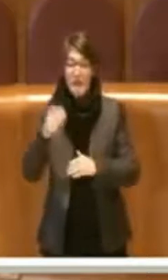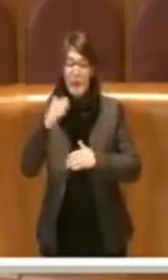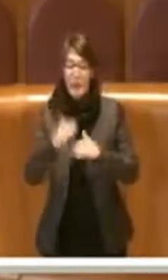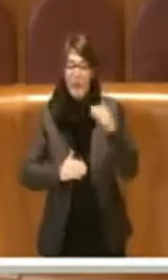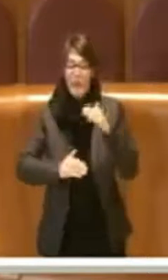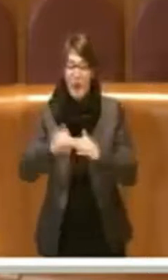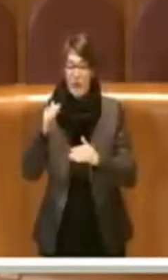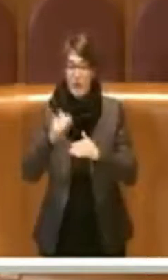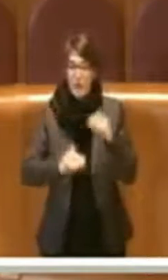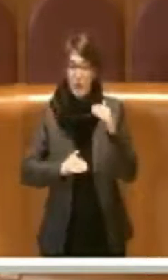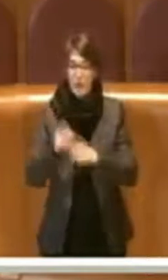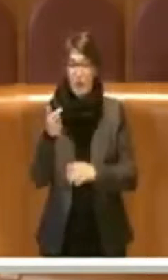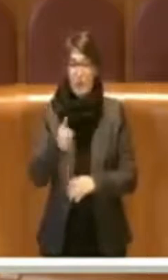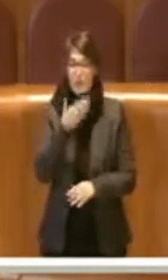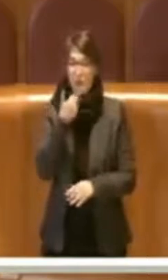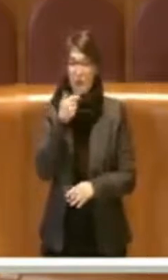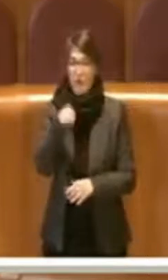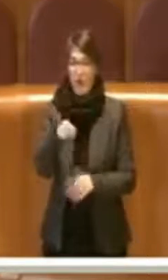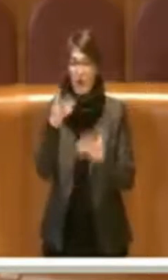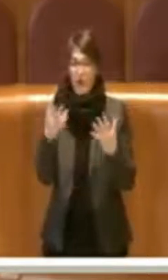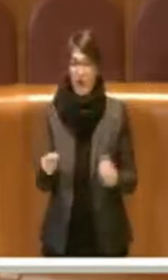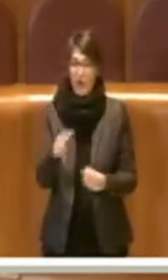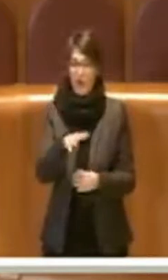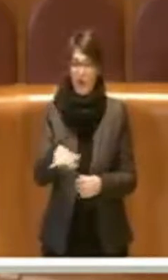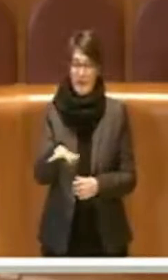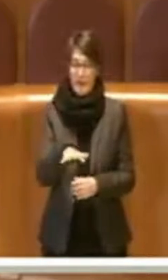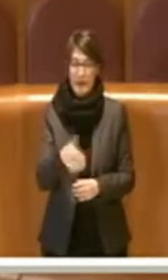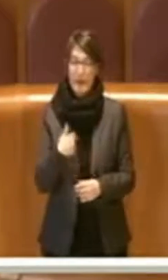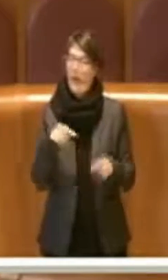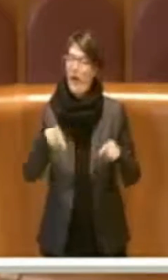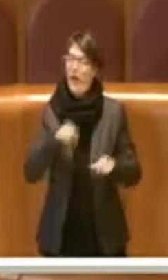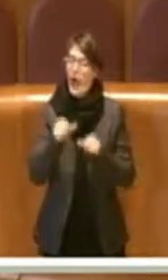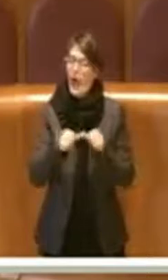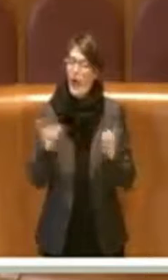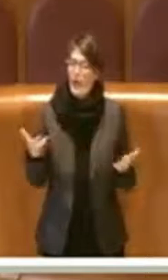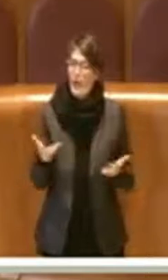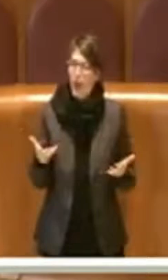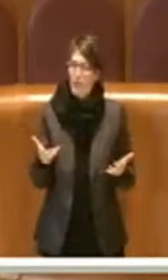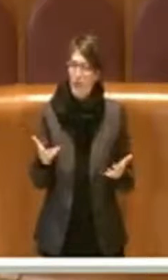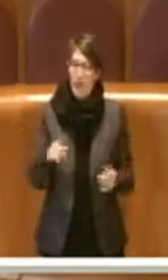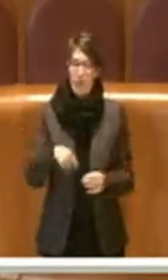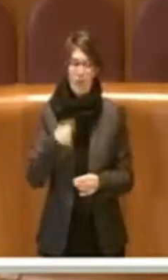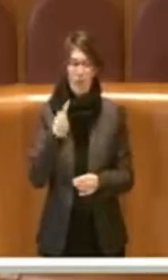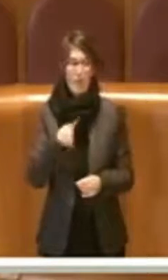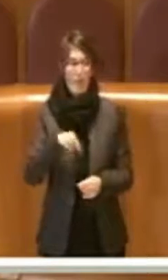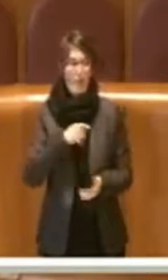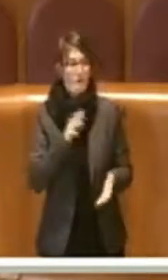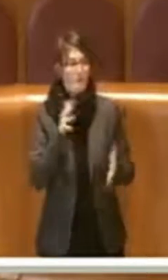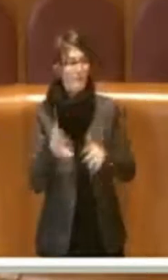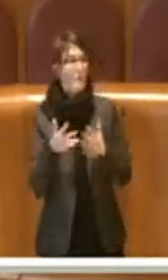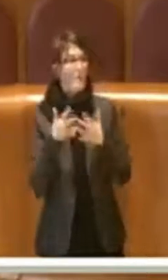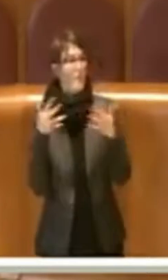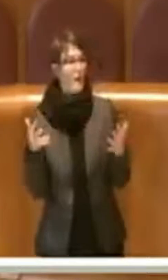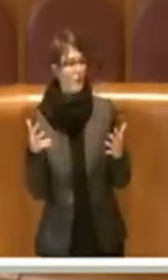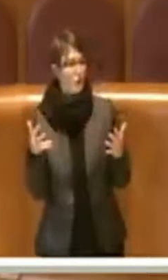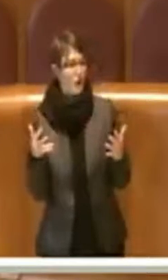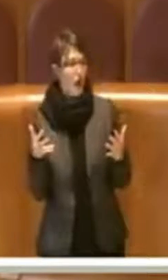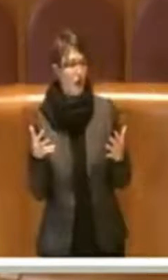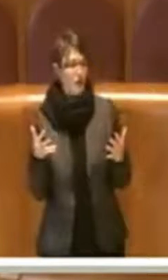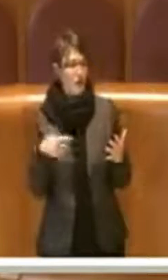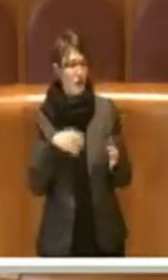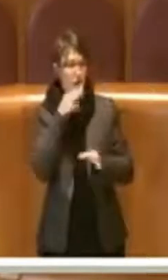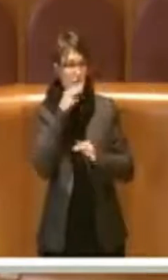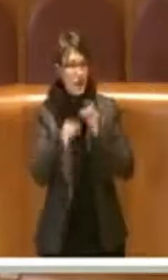che mancano in quella zona. Cosa è cambiato? Che quando siamo poi diventati maggioranza, e questo lo spiego